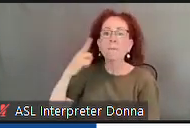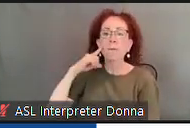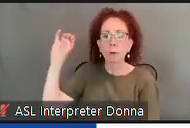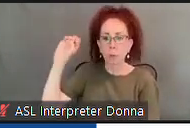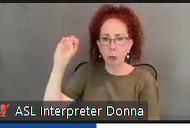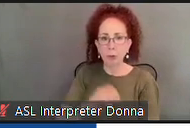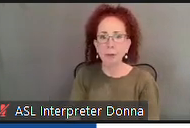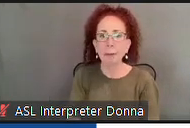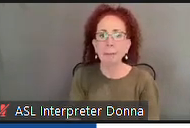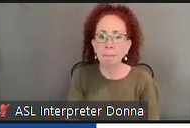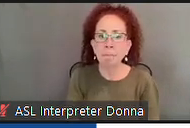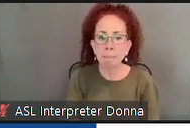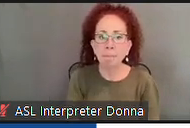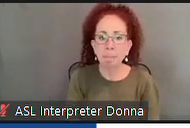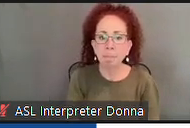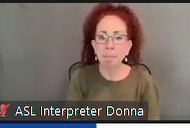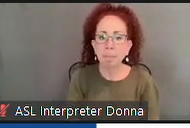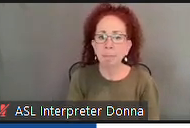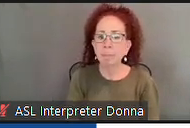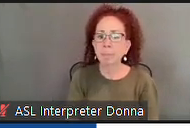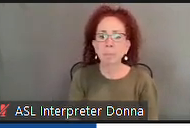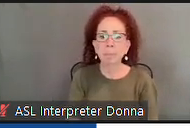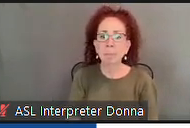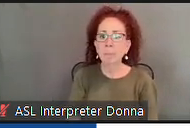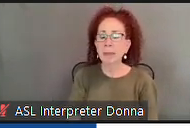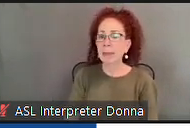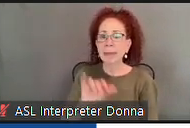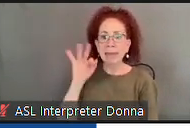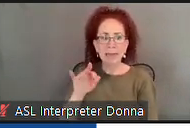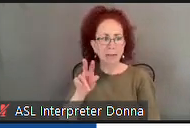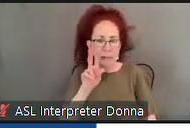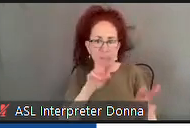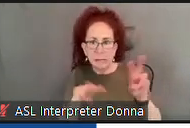么。如果你们觉得是在紧急情况呢，你们应该打911。